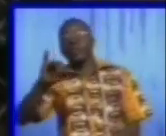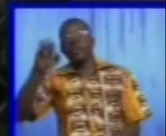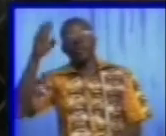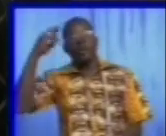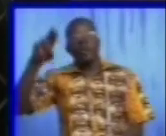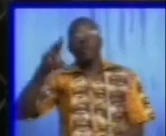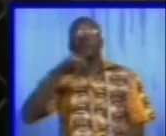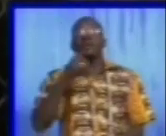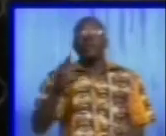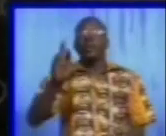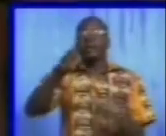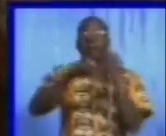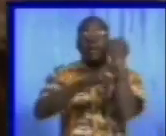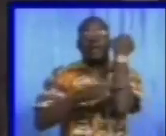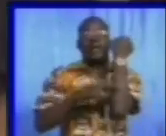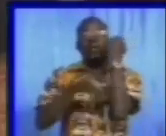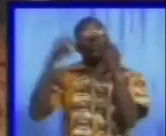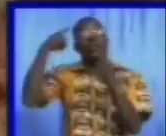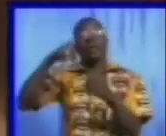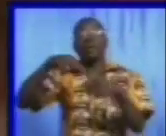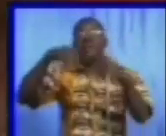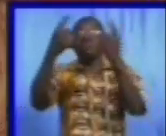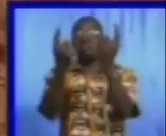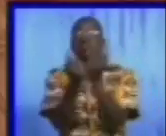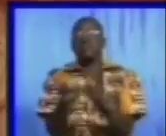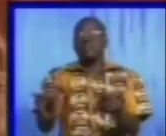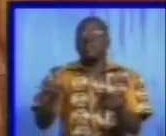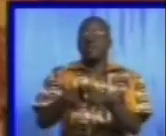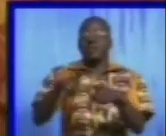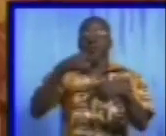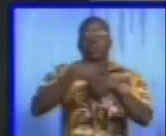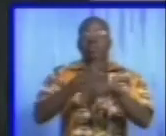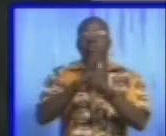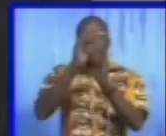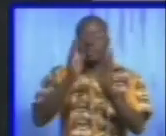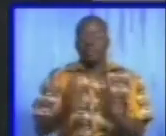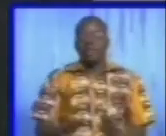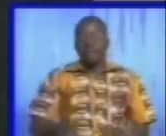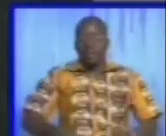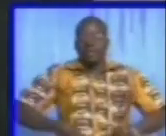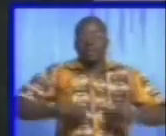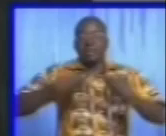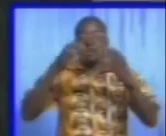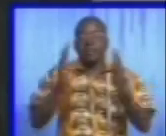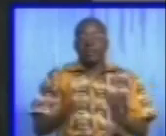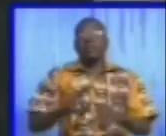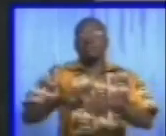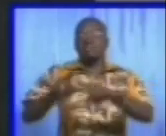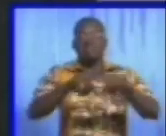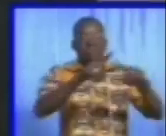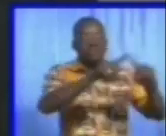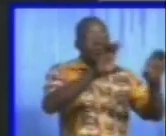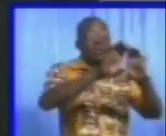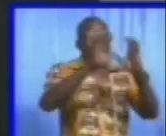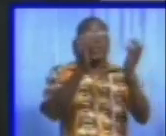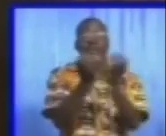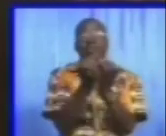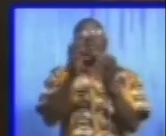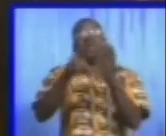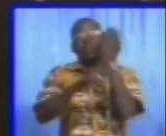porc de Réo a regroupé sur un même site des producteurs et des éleveurs de différentes communes de la province du